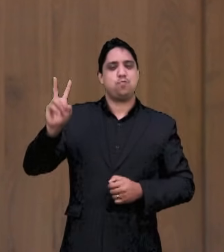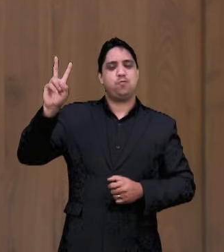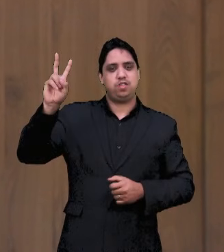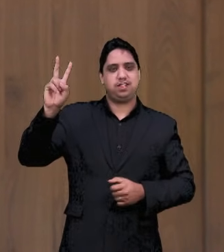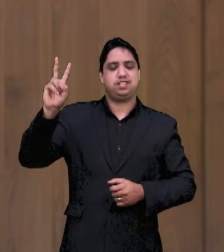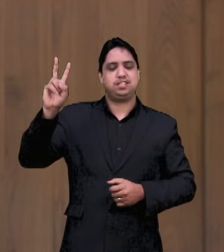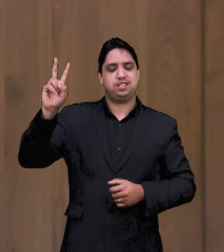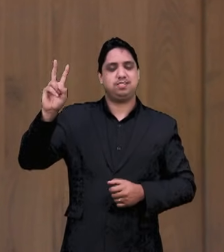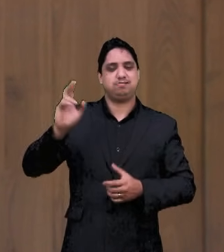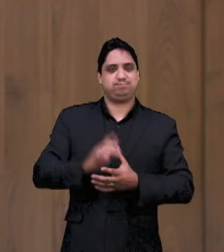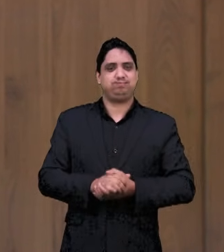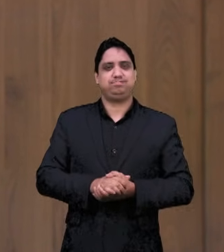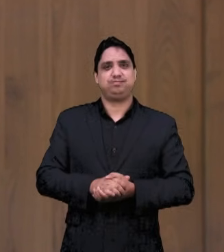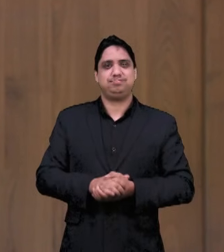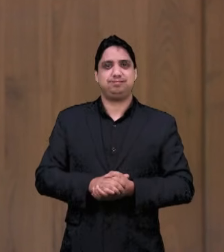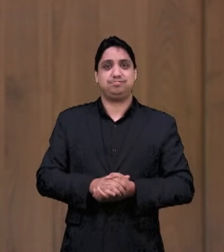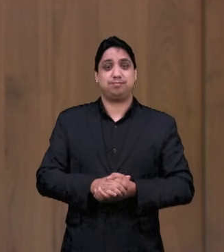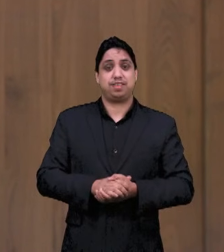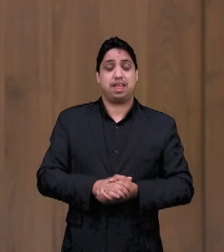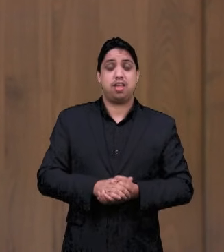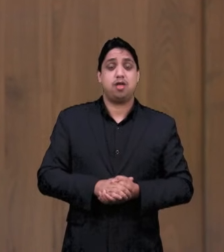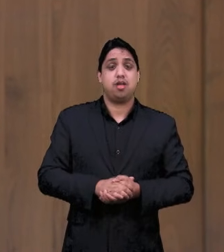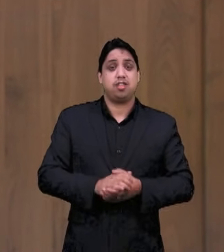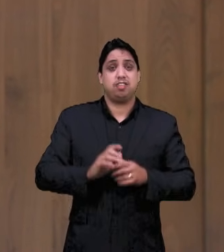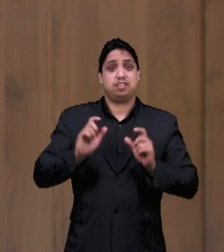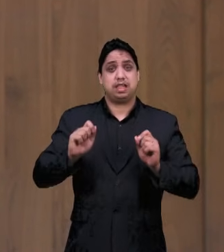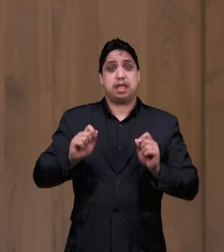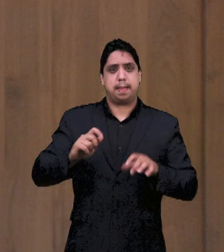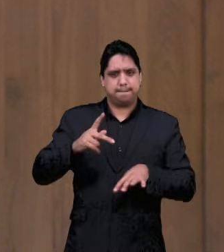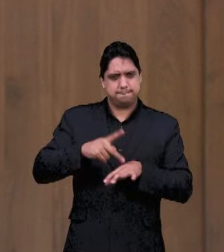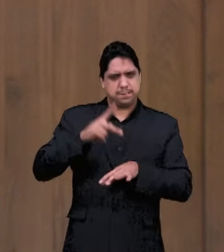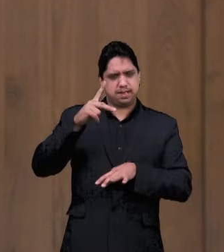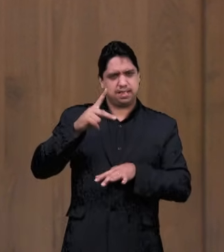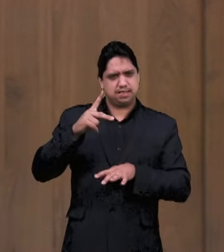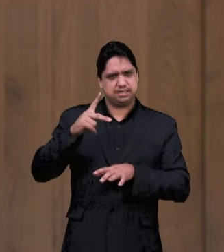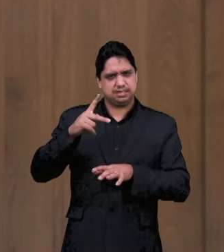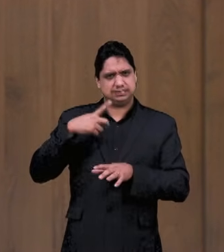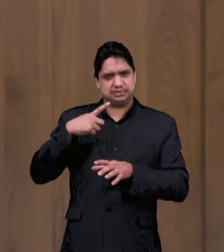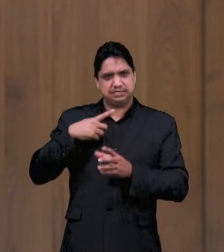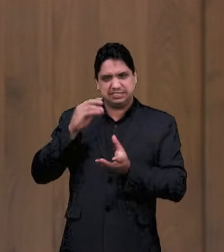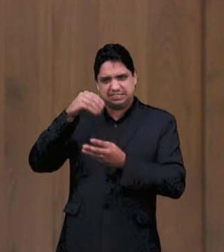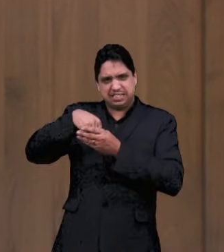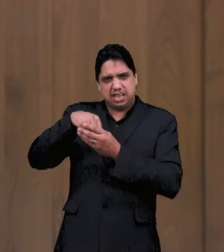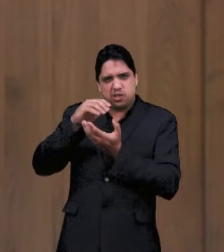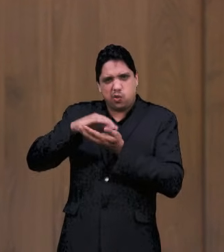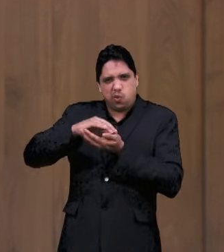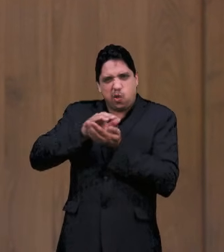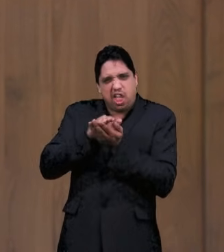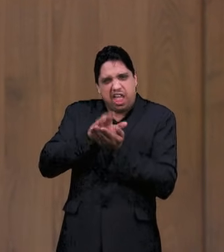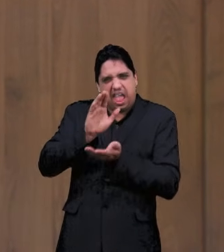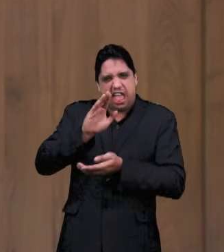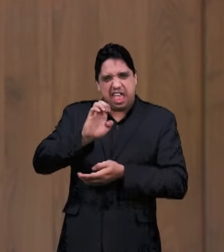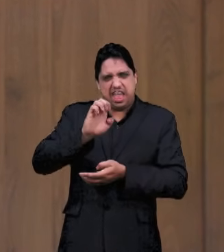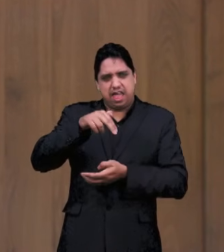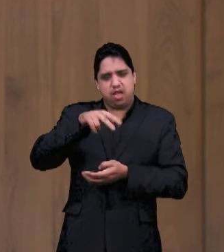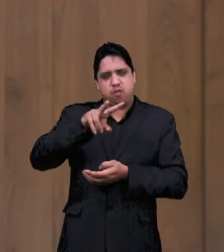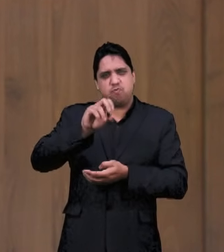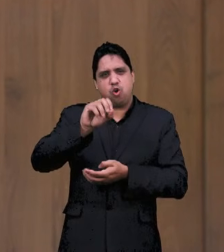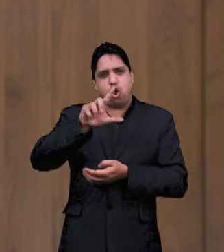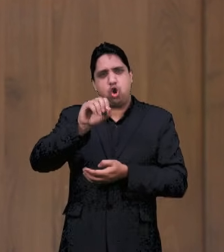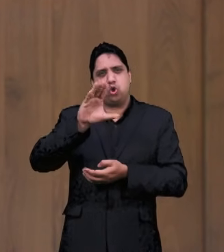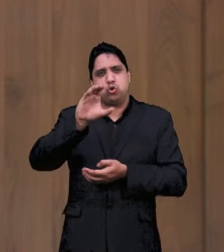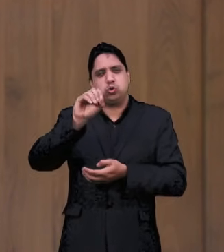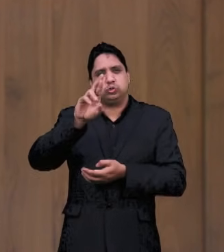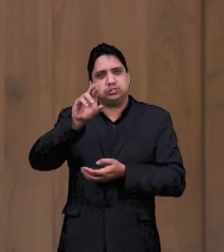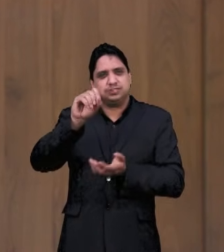prix. Les perles, elles sont générées dans les huîtres.